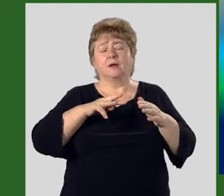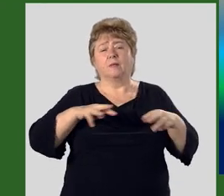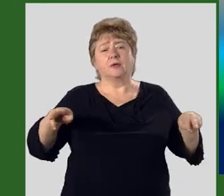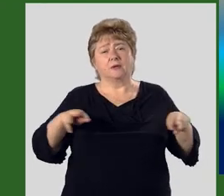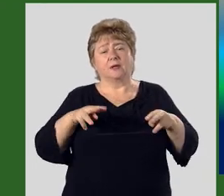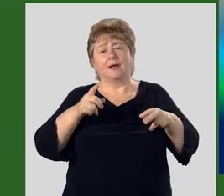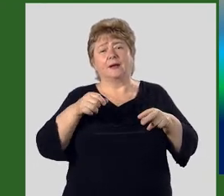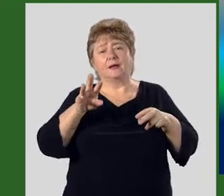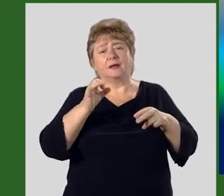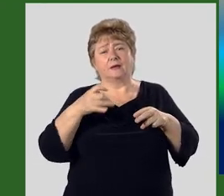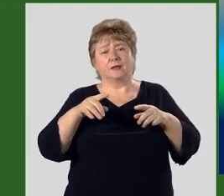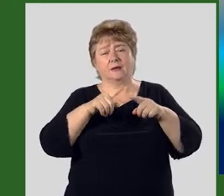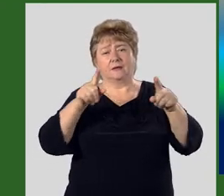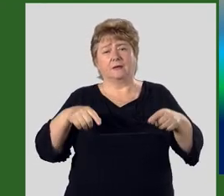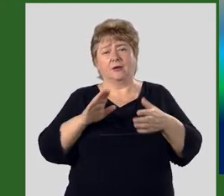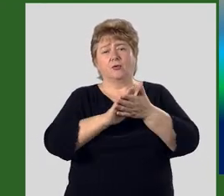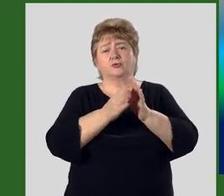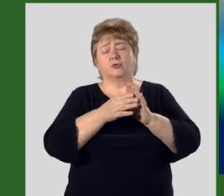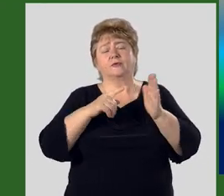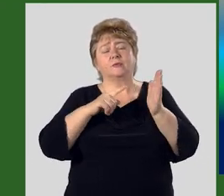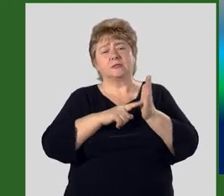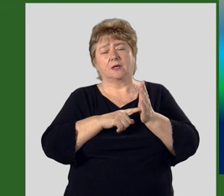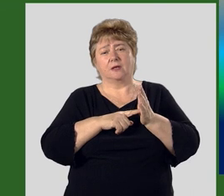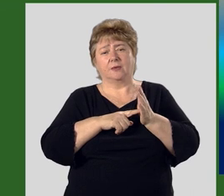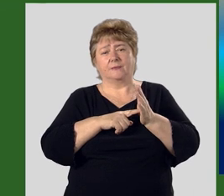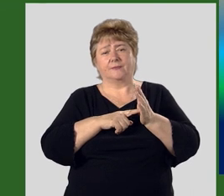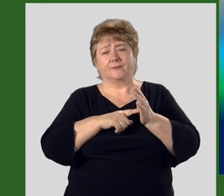Масштабом, легендой карты, условными знаками.